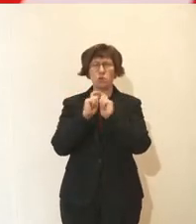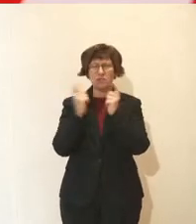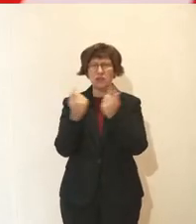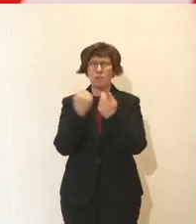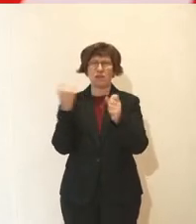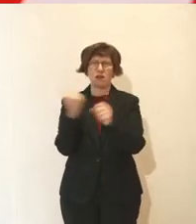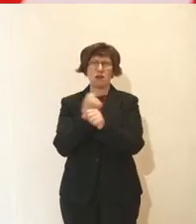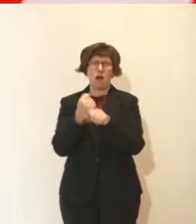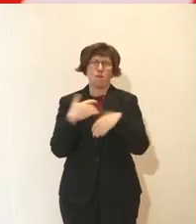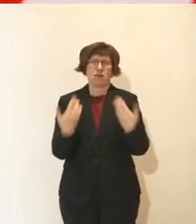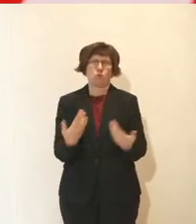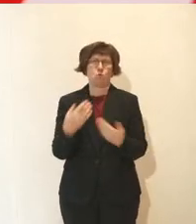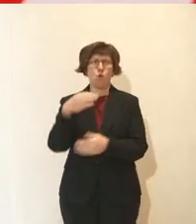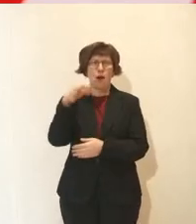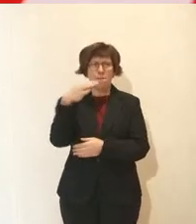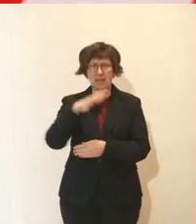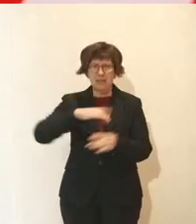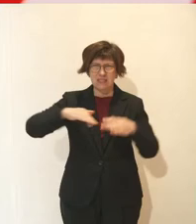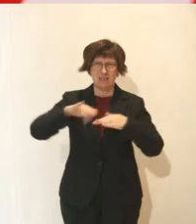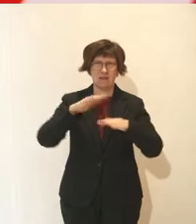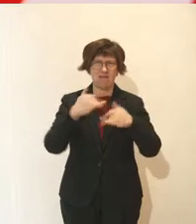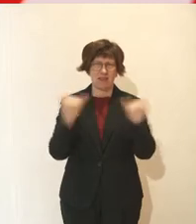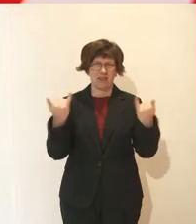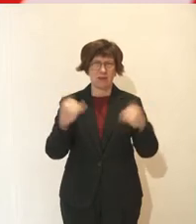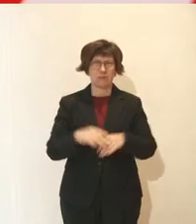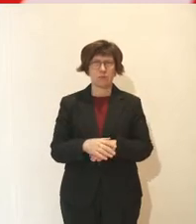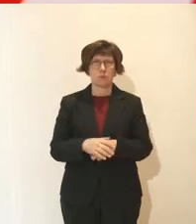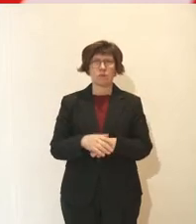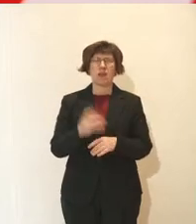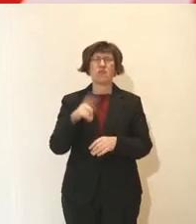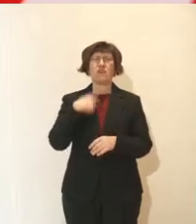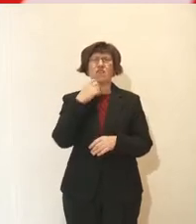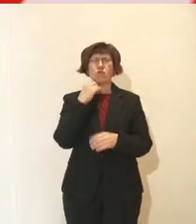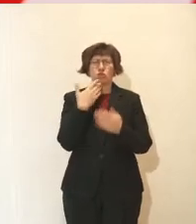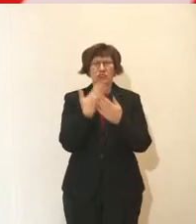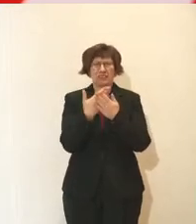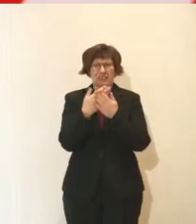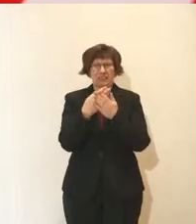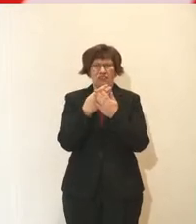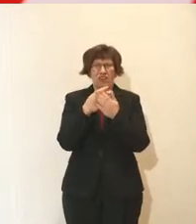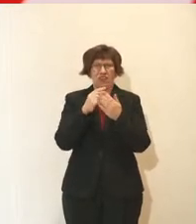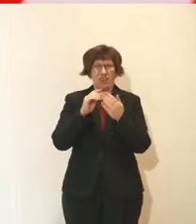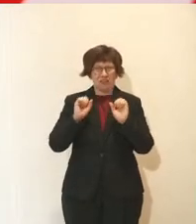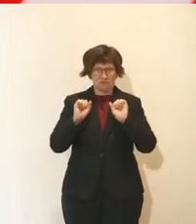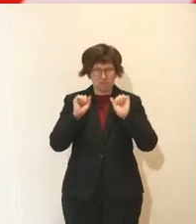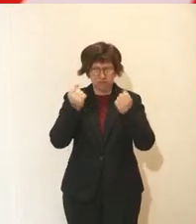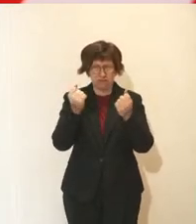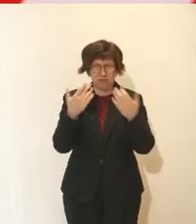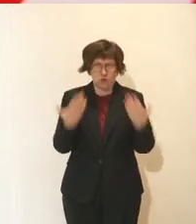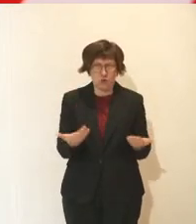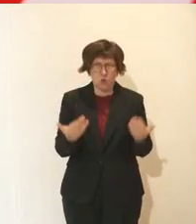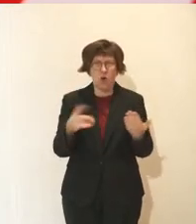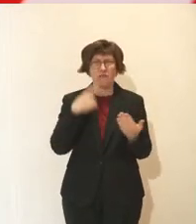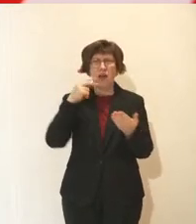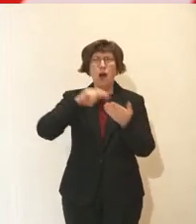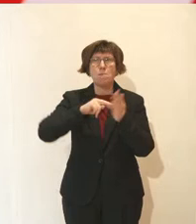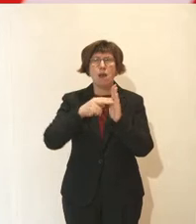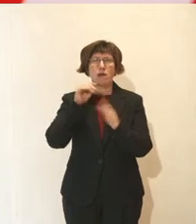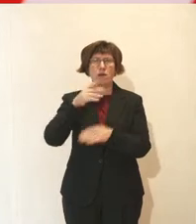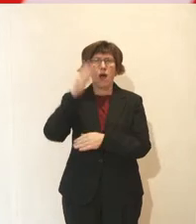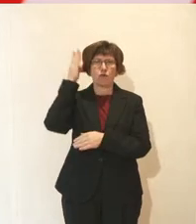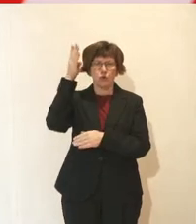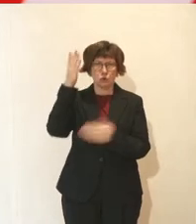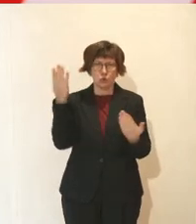arbeit machen unseren ministerinnen und ministern wir wollen mit dieser aufstellung und natürlich weil wir ein plan für die zukunft